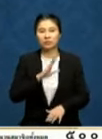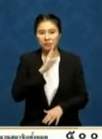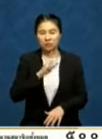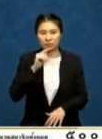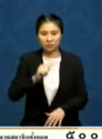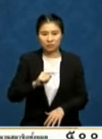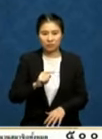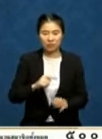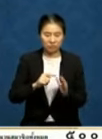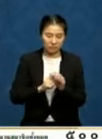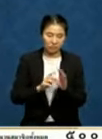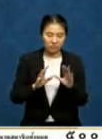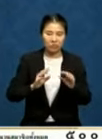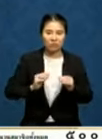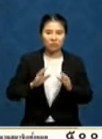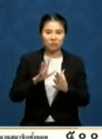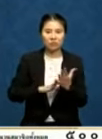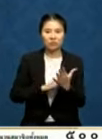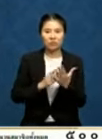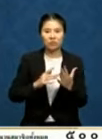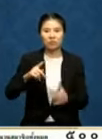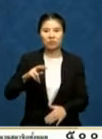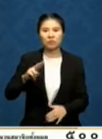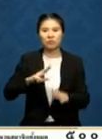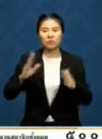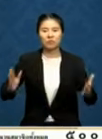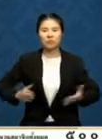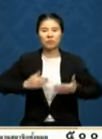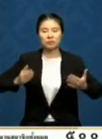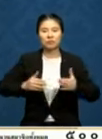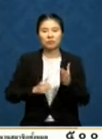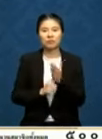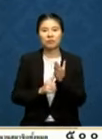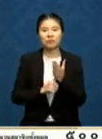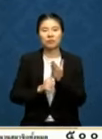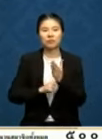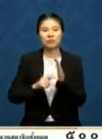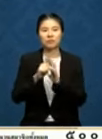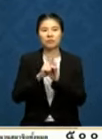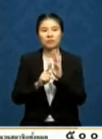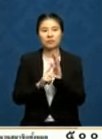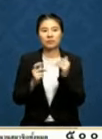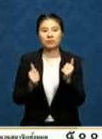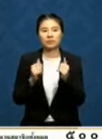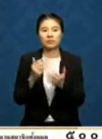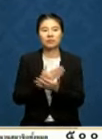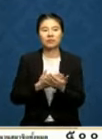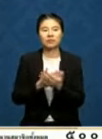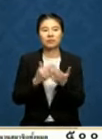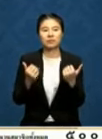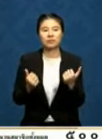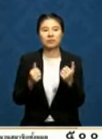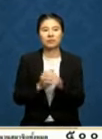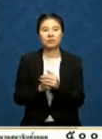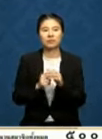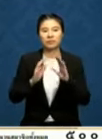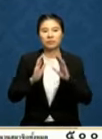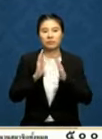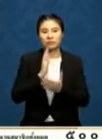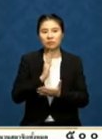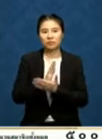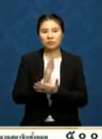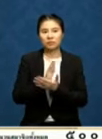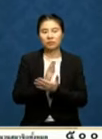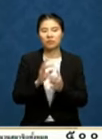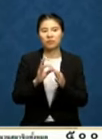ริ่มดังนั้นครับท่านประธานผมขออนุญาตสนับสนุนร่างแก้ไขประมวลกฎหมายแพ่งและพาณิชย์ที่เรากำลังพิจารณากันอยู่ในวันนี้เพื่อยุติการส่ง